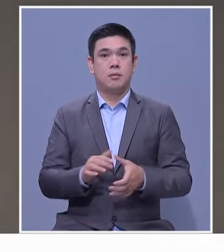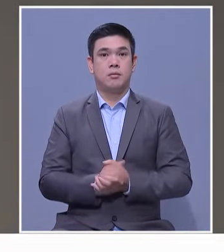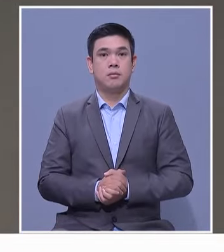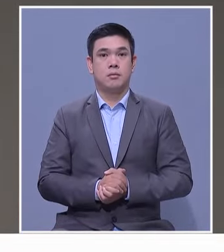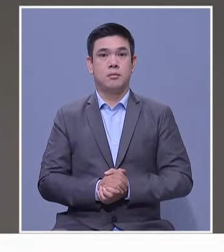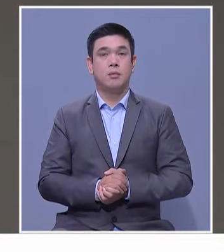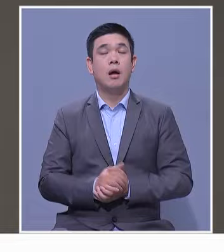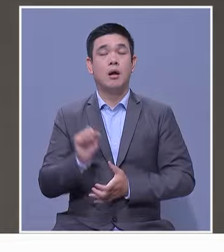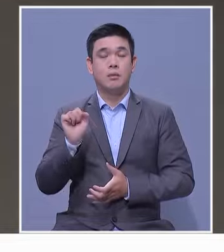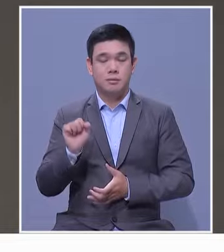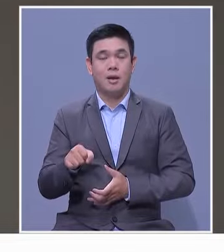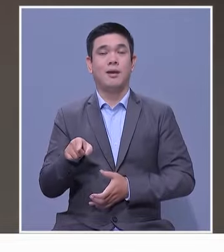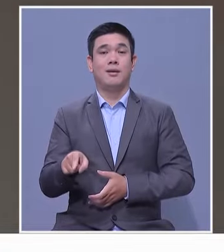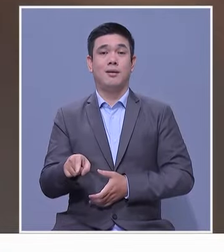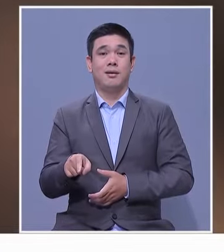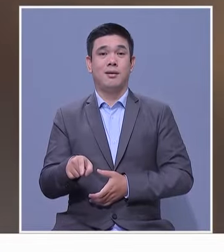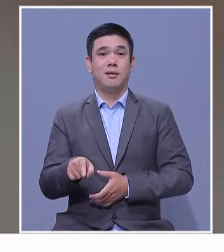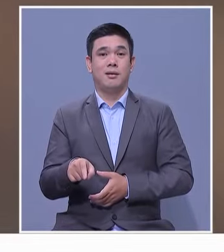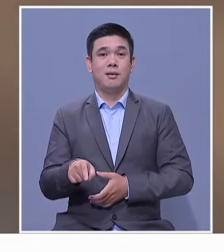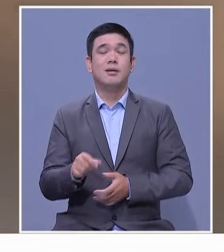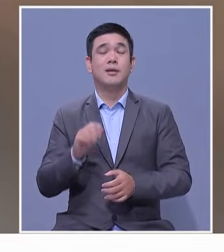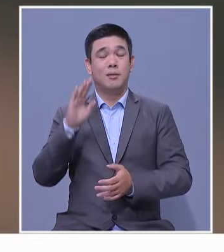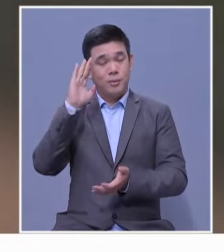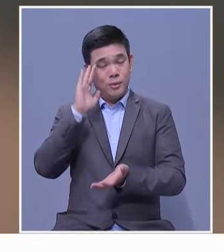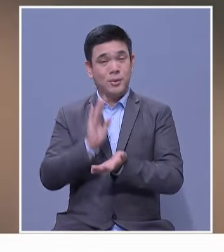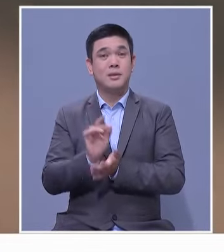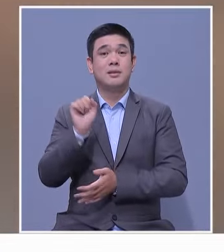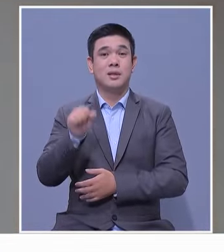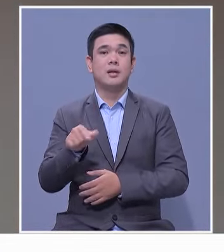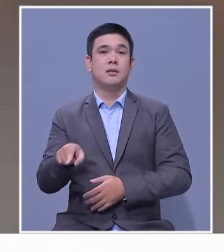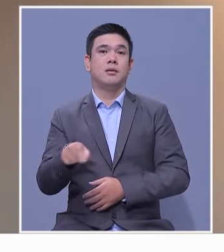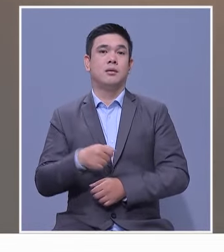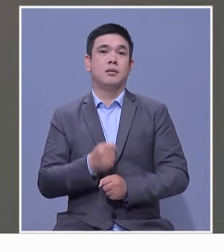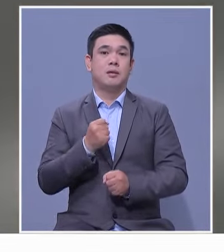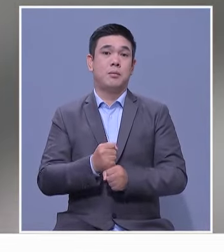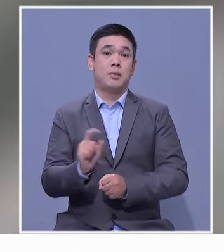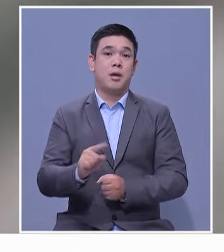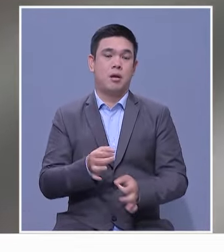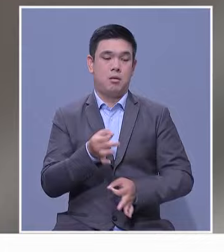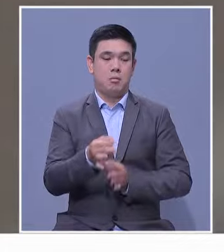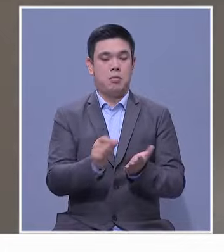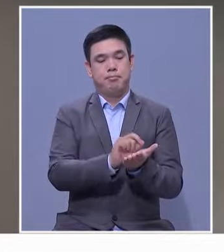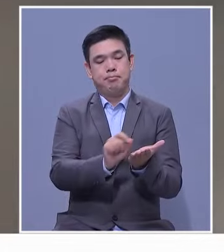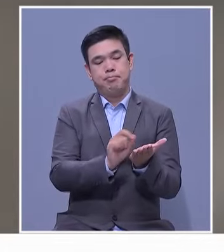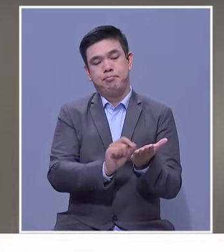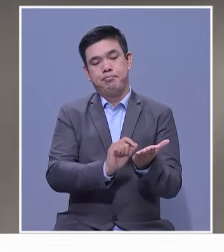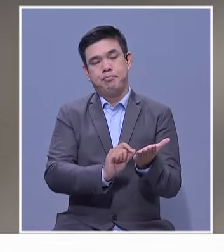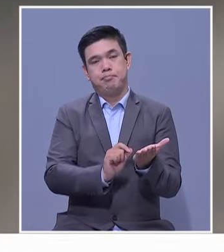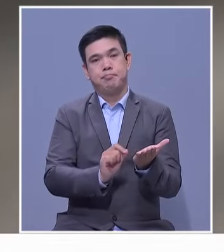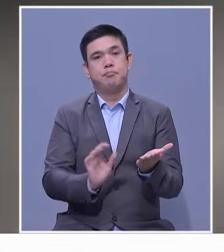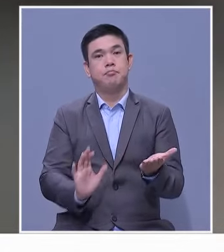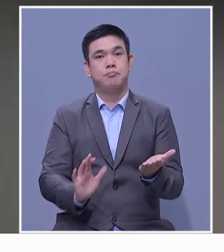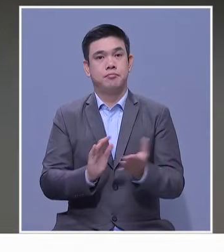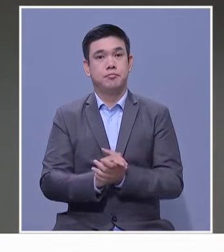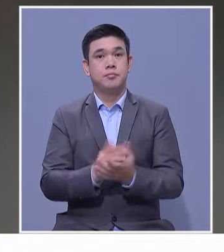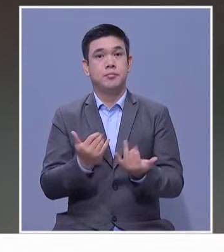คุณน้อง เป็นตำรวจจริงสิครับแบบนี ้เออถ้าอย่างนั้นเป็นตำรวจน้ำจริงๆสิใช่ไหมให้ทำเรื่องชี้แจงกับเหตุการณ์ที่เกิดขึ้นแล้วนะครับ